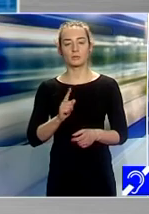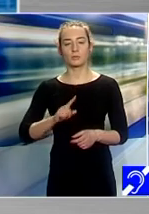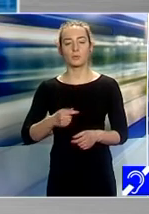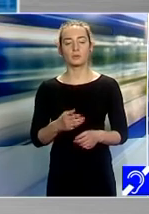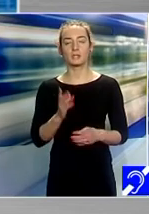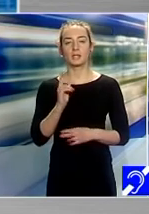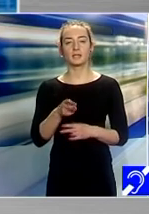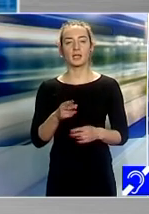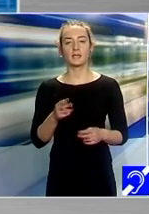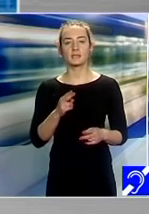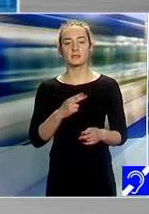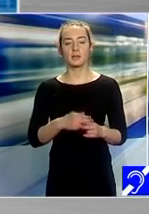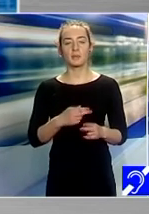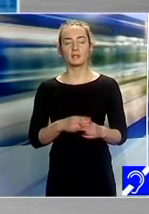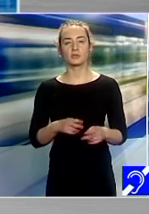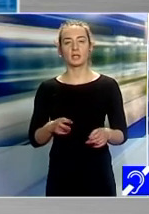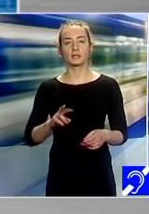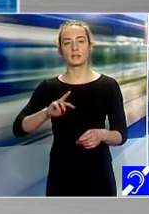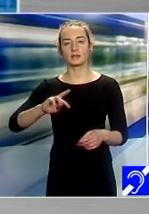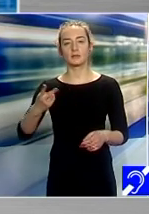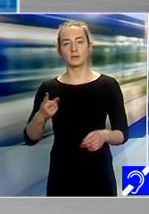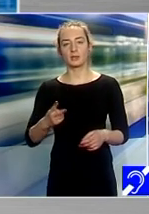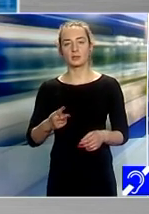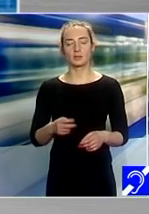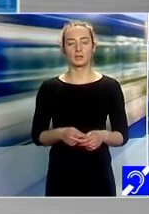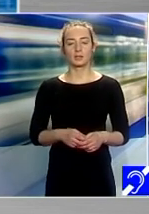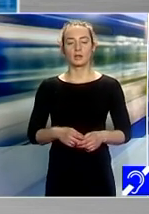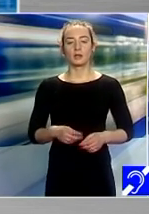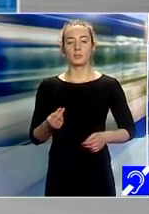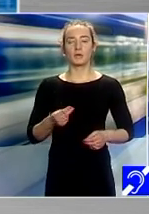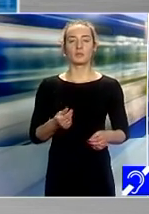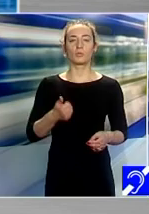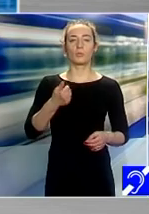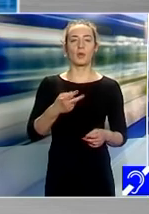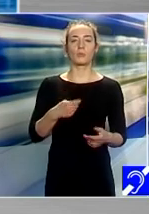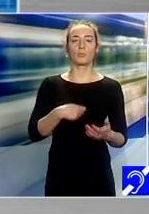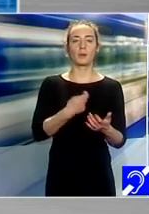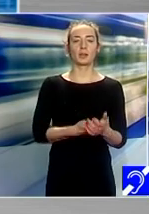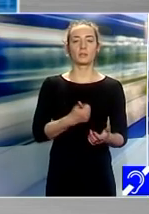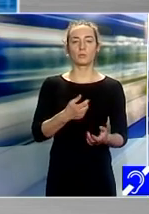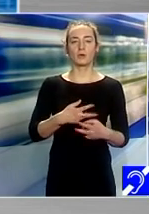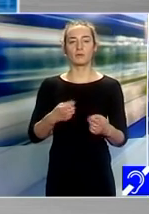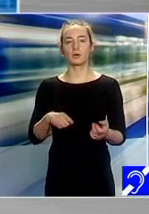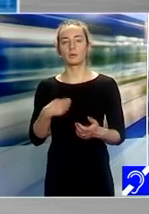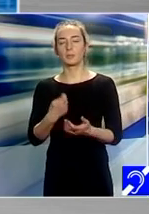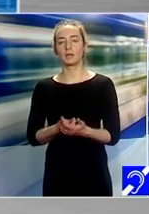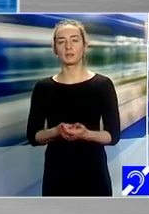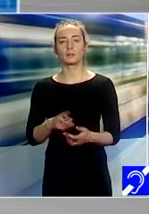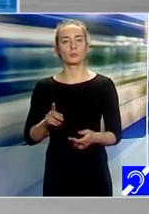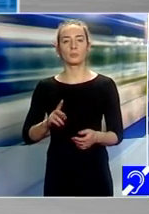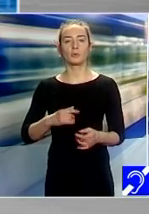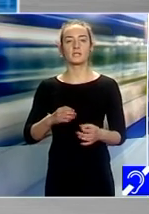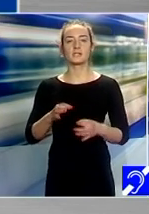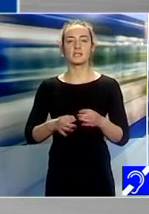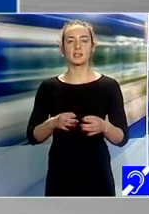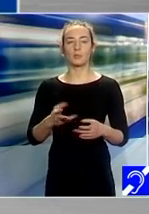internez pacientul în două feluri. Pentru jumătate de corp cu plată și pentru jumătate de corp fără plată. Nu-mi dă voie sistemul.